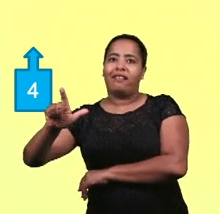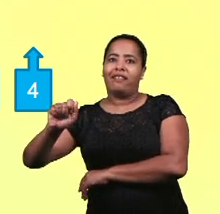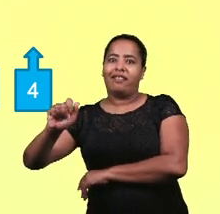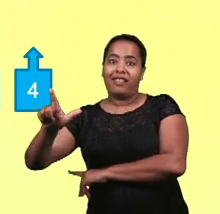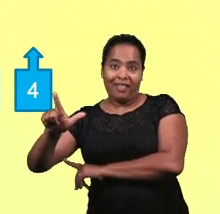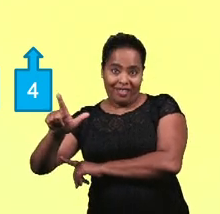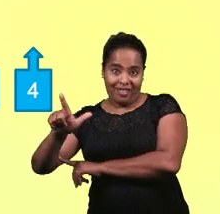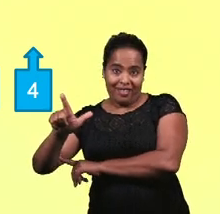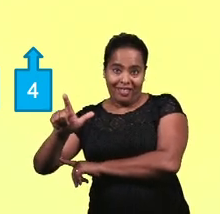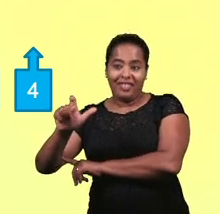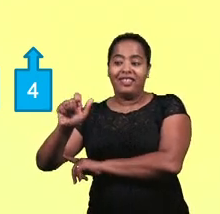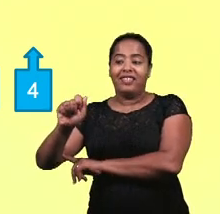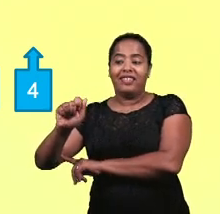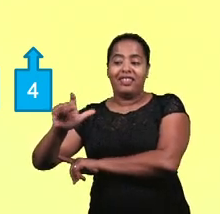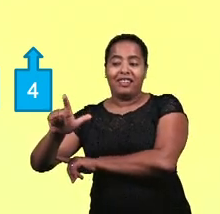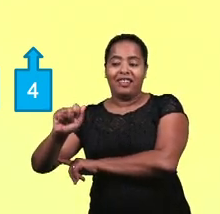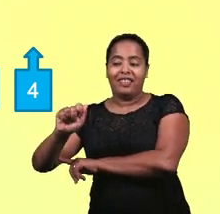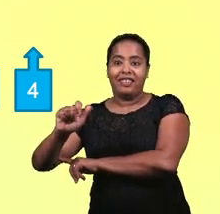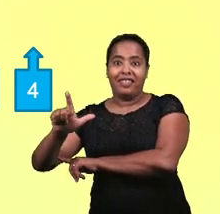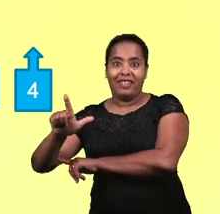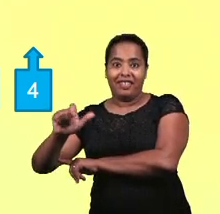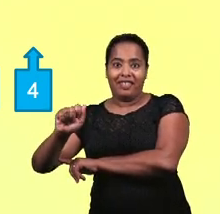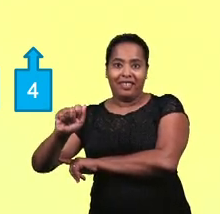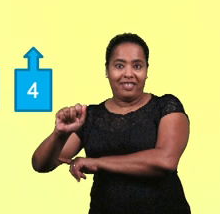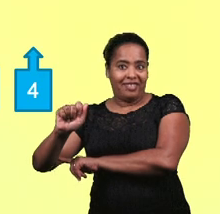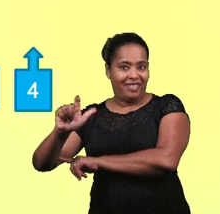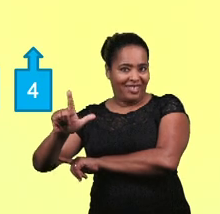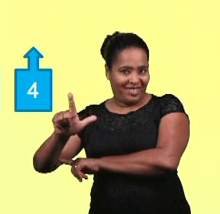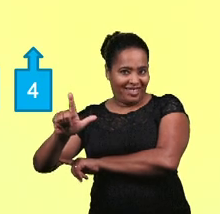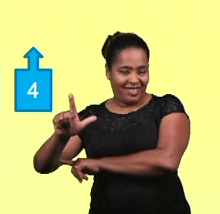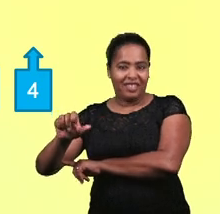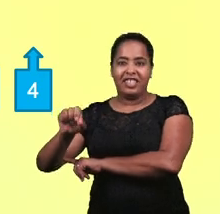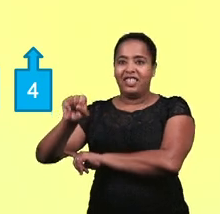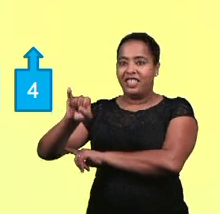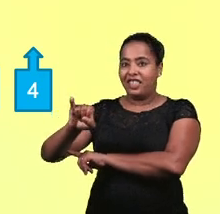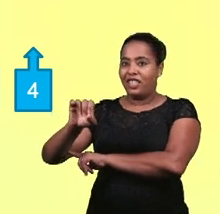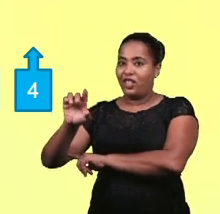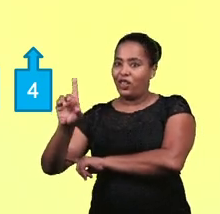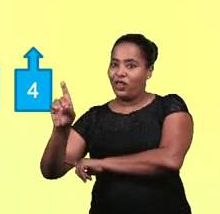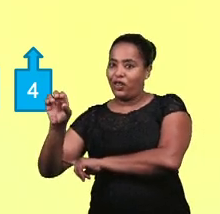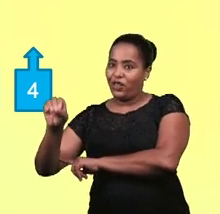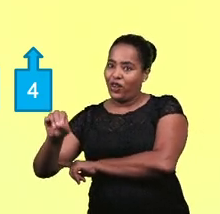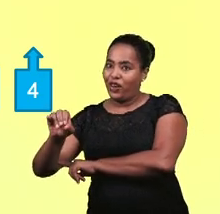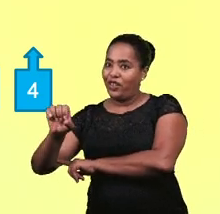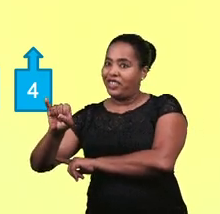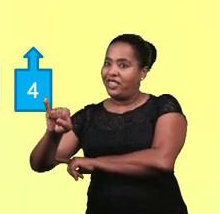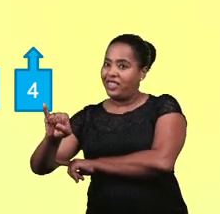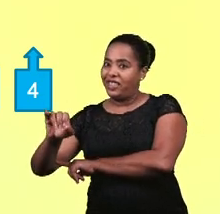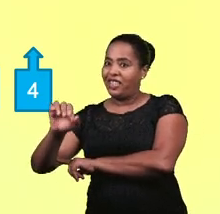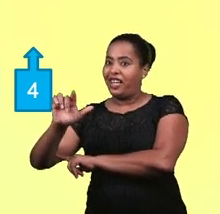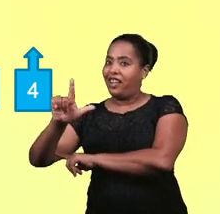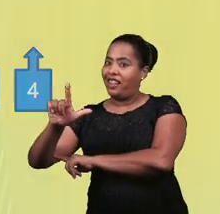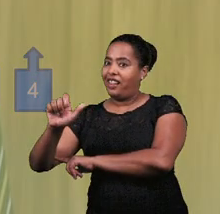la, la, la, la, si, do, si, la, sol.